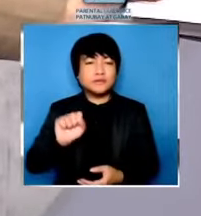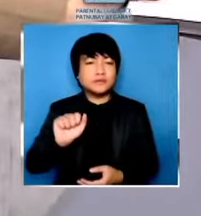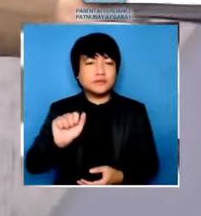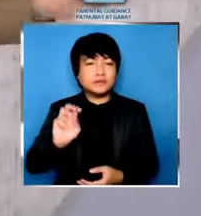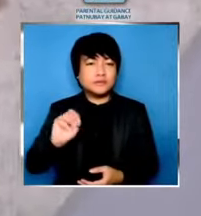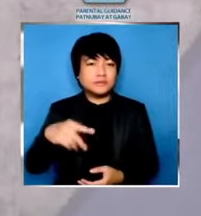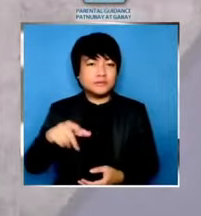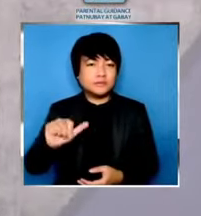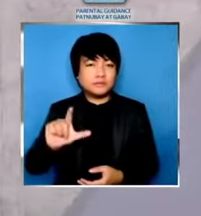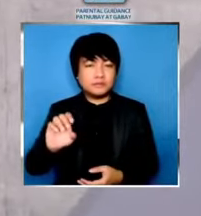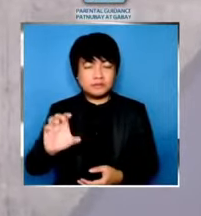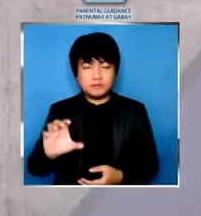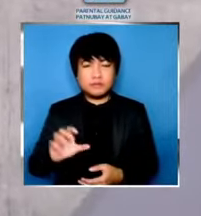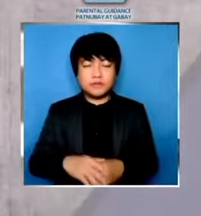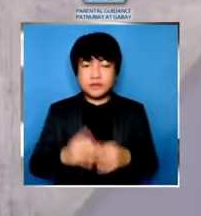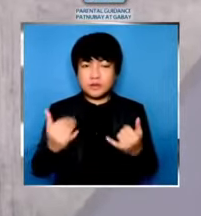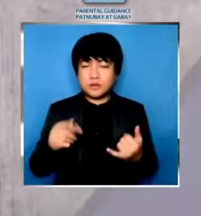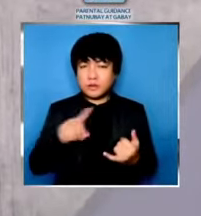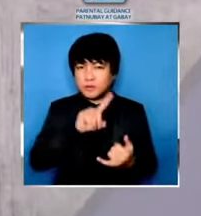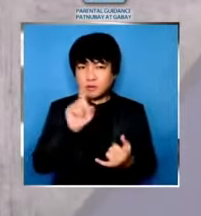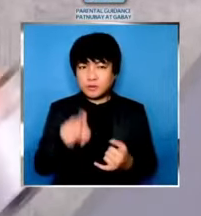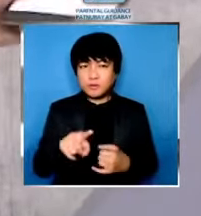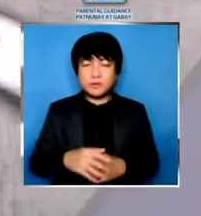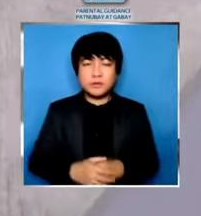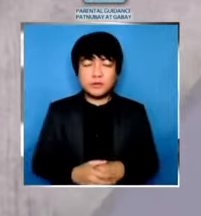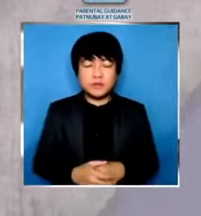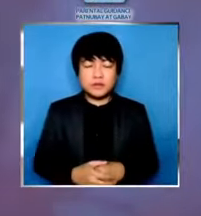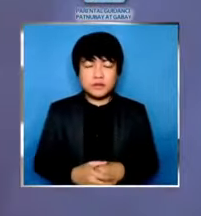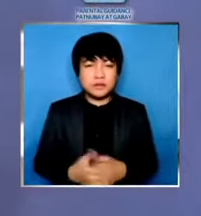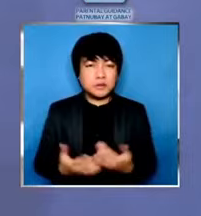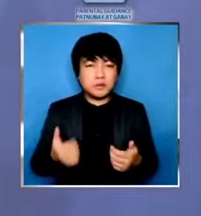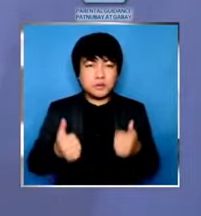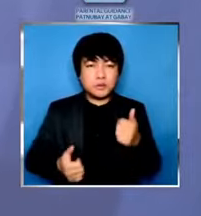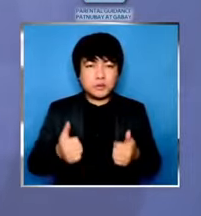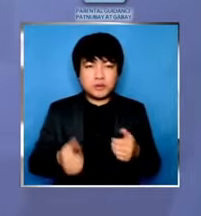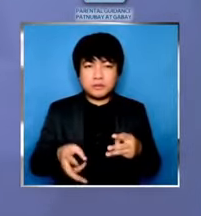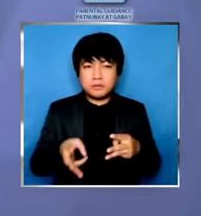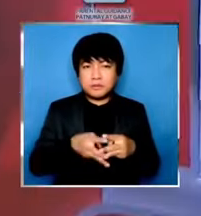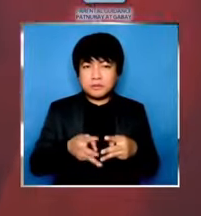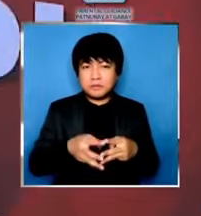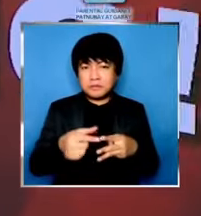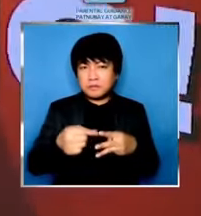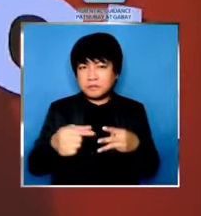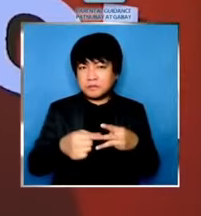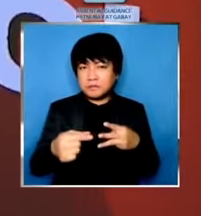na ng alam para sa unang tanong. Padamdam, anong category? Go!